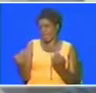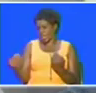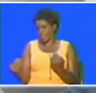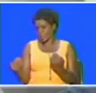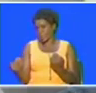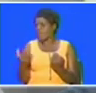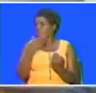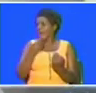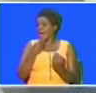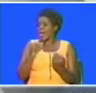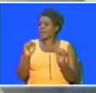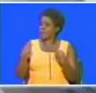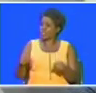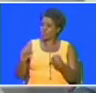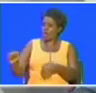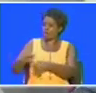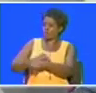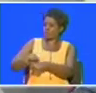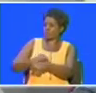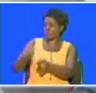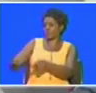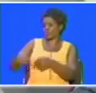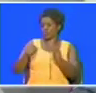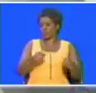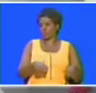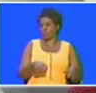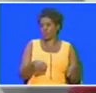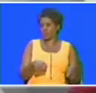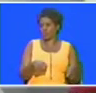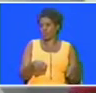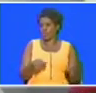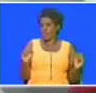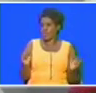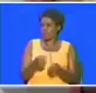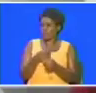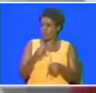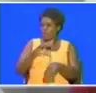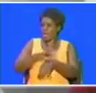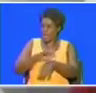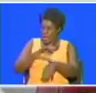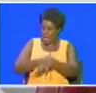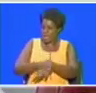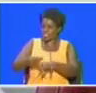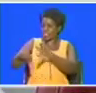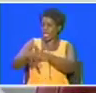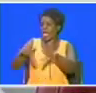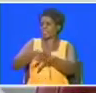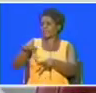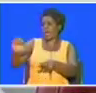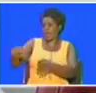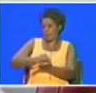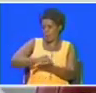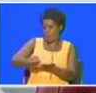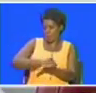anapika jikoni, huwezi kuchukua rangi ukapaka viatu, unataka upakiwe viatu rangi. Huwezi kuchukua shati lako upige pasi unaona mke wako anawajibika useme